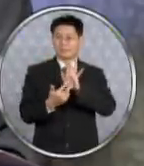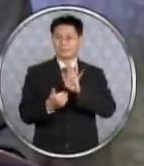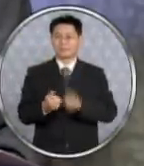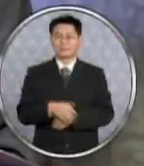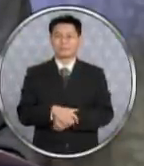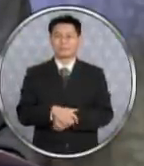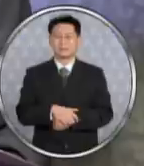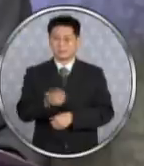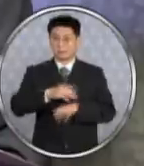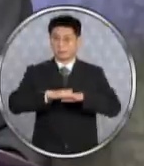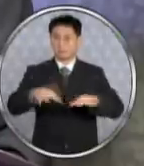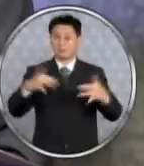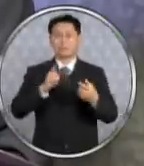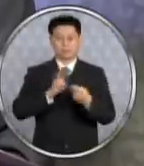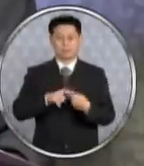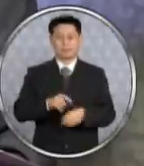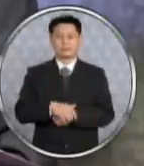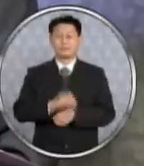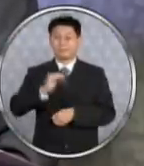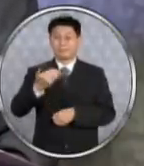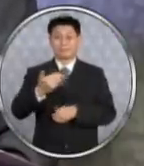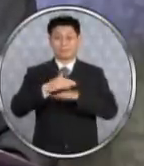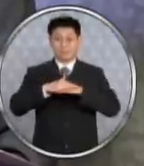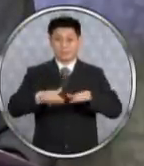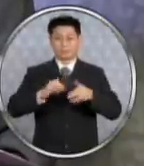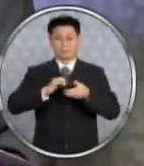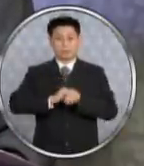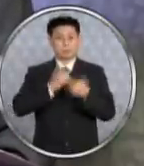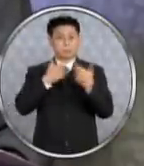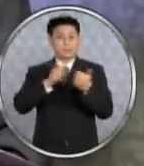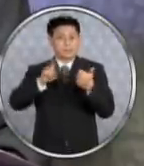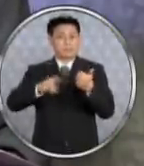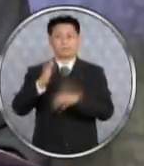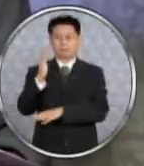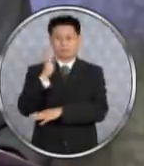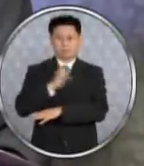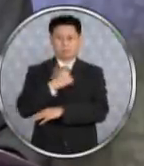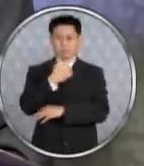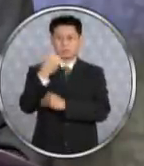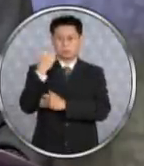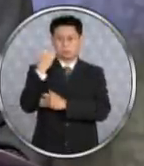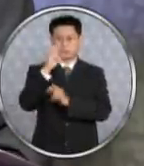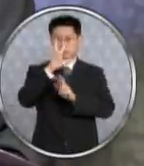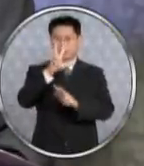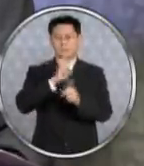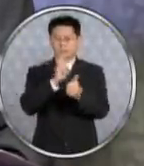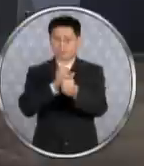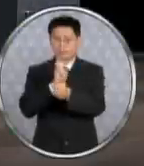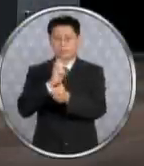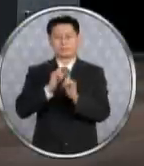宋楚瑜主席讲到安全，没有错，但是安全必须落实在政府积极的来照顾人